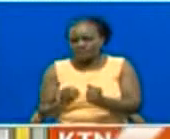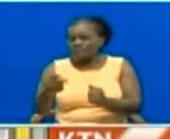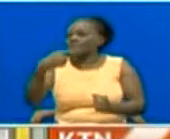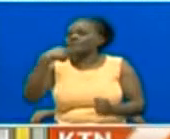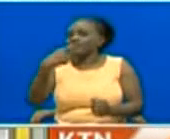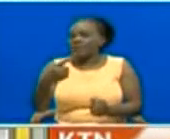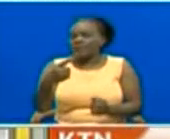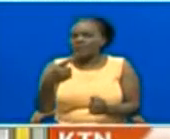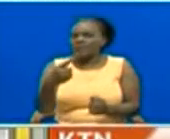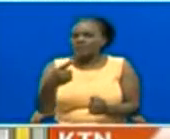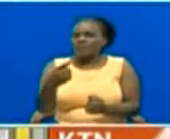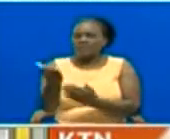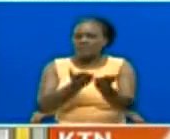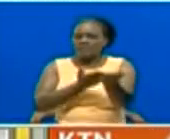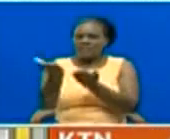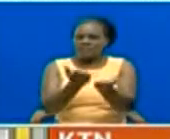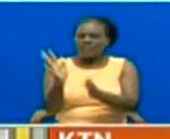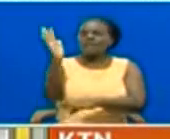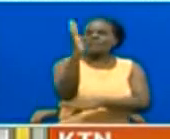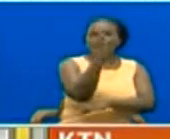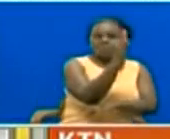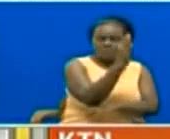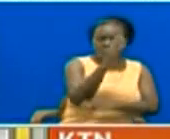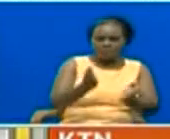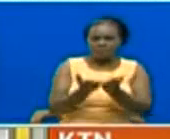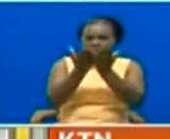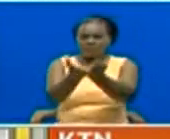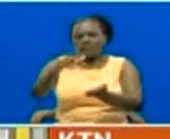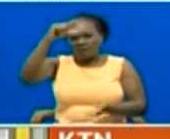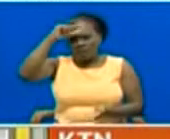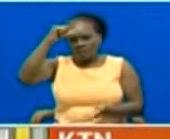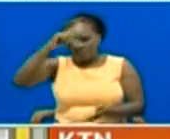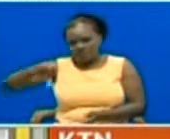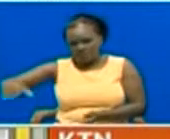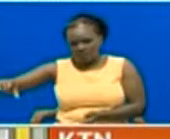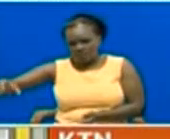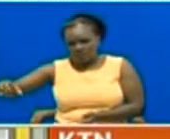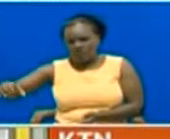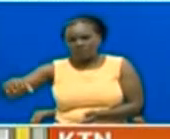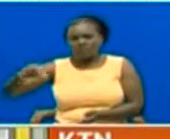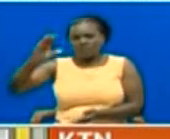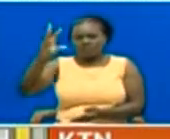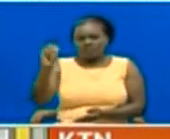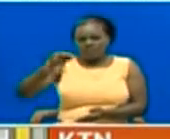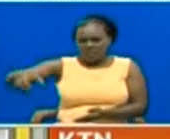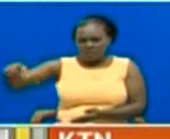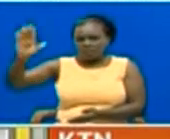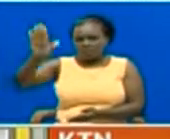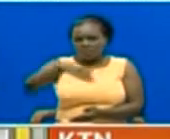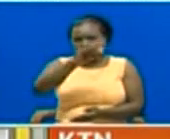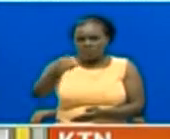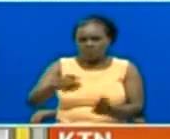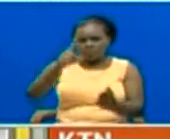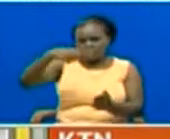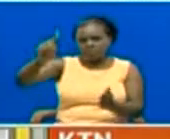kusema maadamu huduma za misitu zinakabidhiwa serikali za kaunti, kila bunge la kaunti linastahili kupitisha